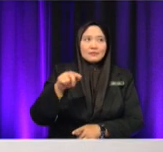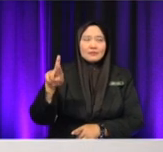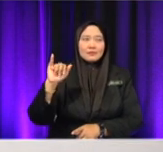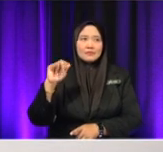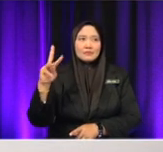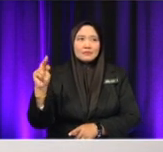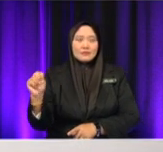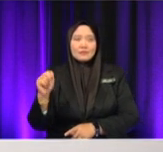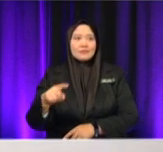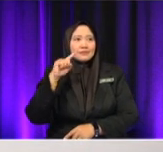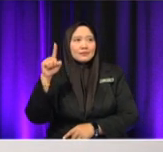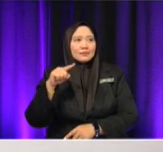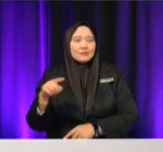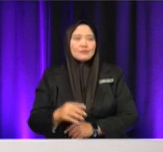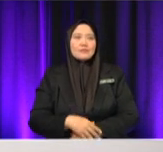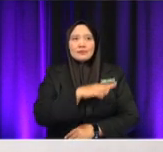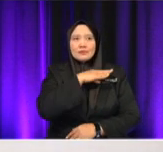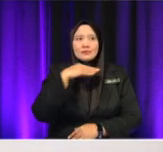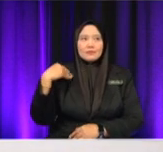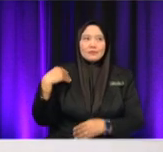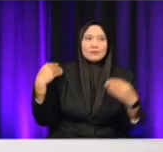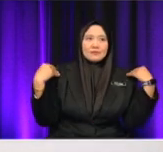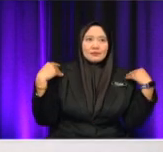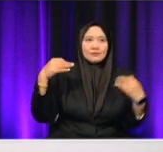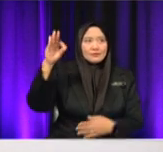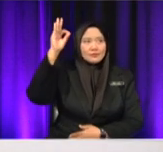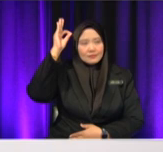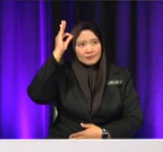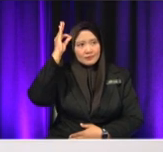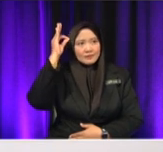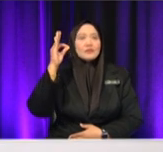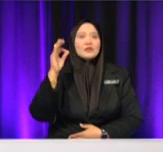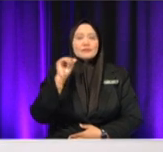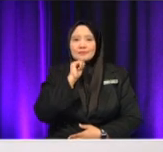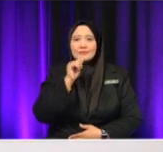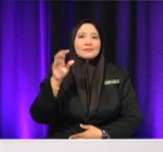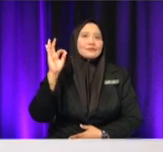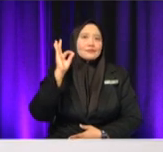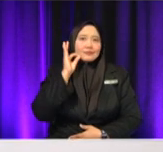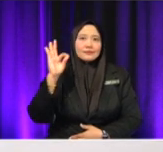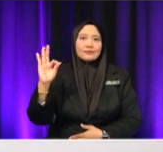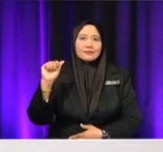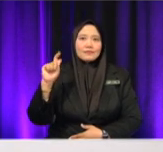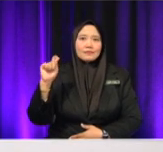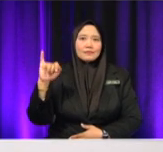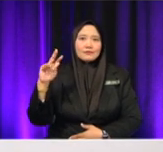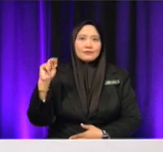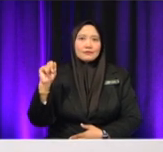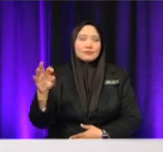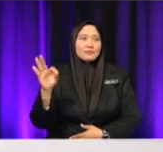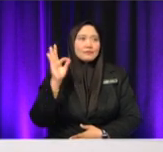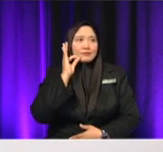Hanita dan juga di sebelah Anita adalah saurah Kami semua dari SMK perempuan